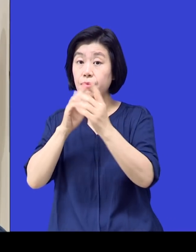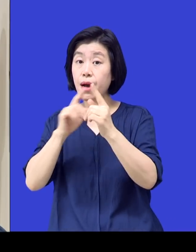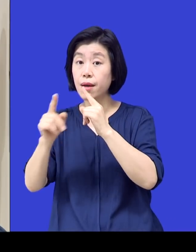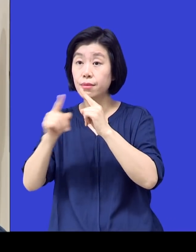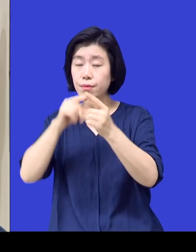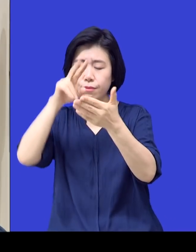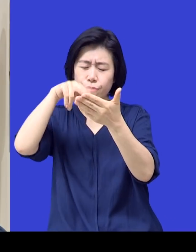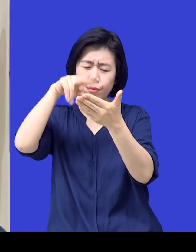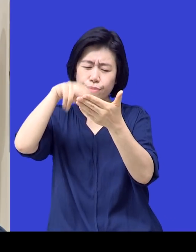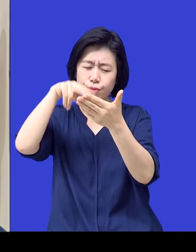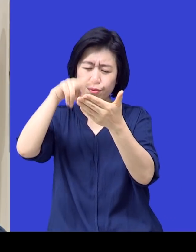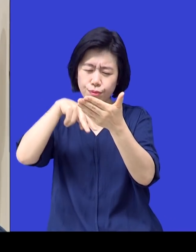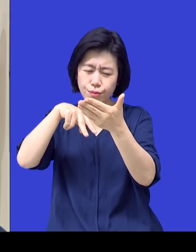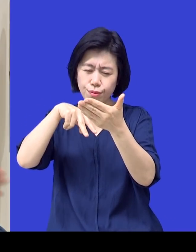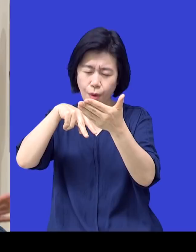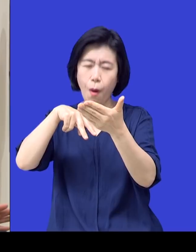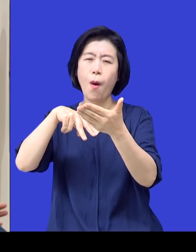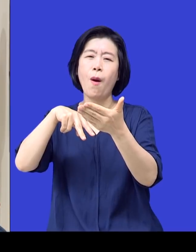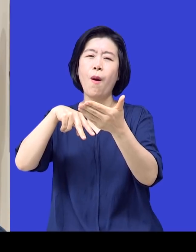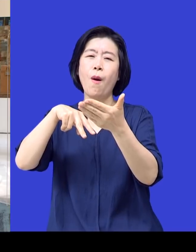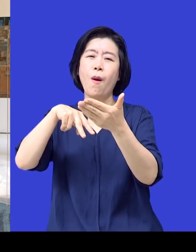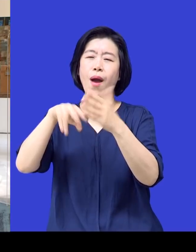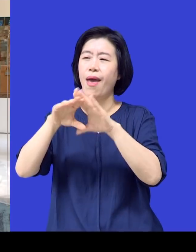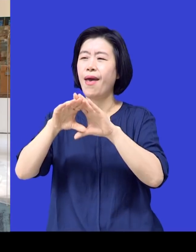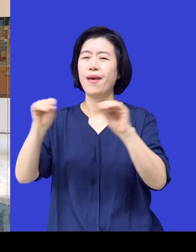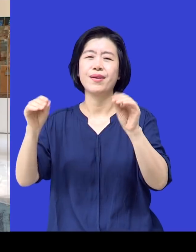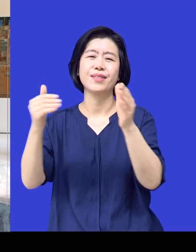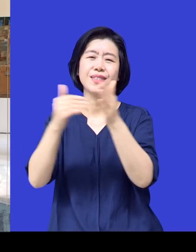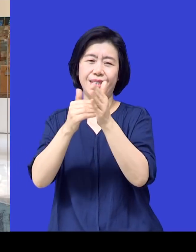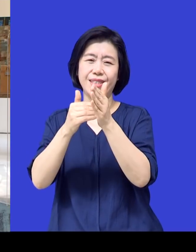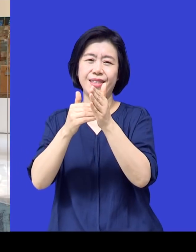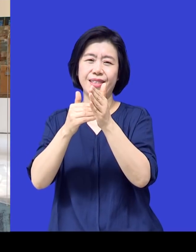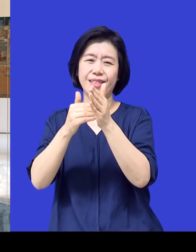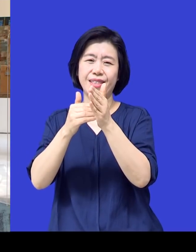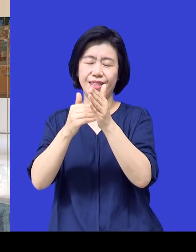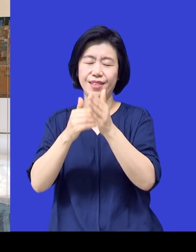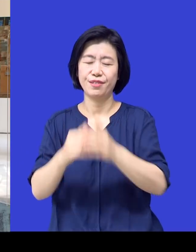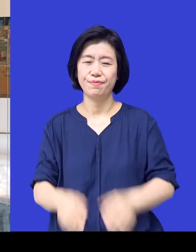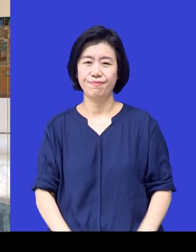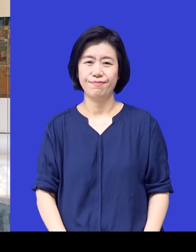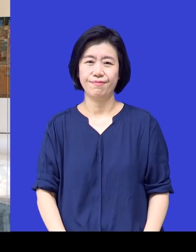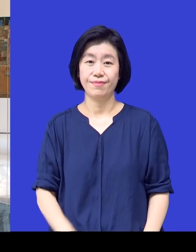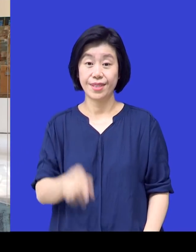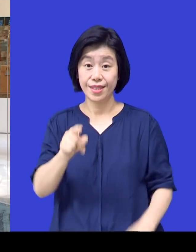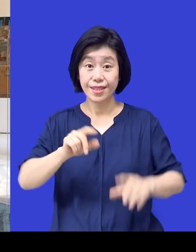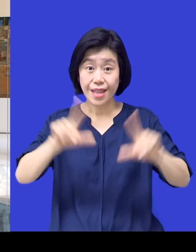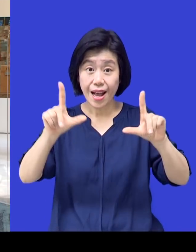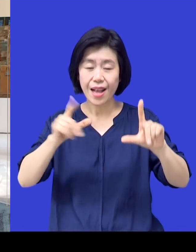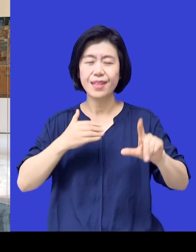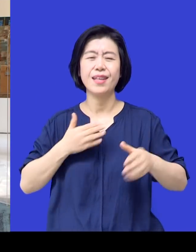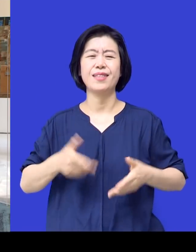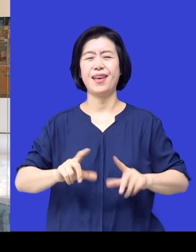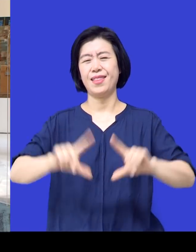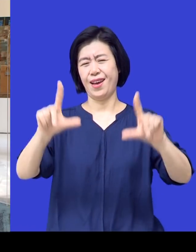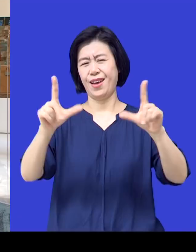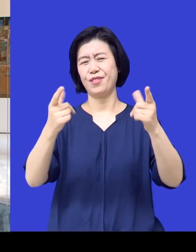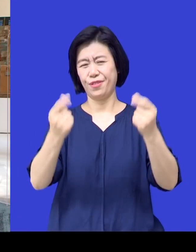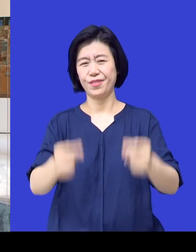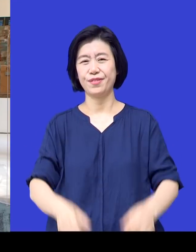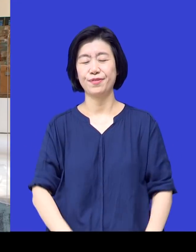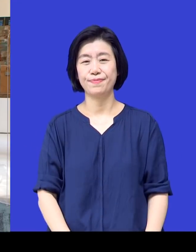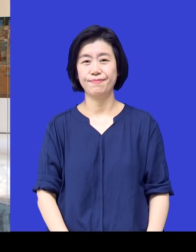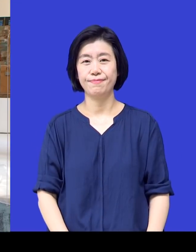놓으니까 예. 그리고 나가서 뭐 완전히 끝났죠. 이제. 예. 그게 제 생일이었어요. 예, 다시 태어난.